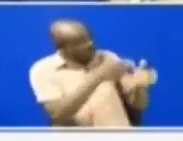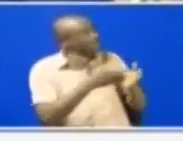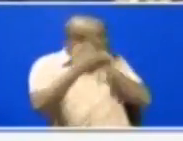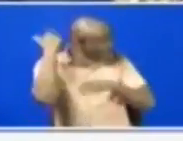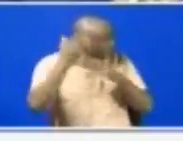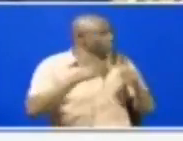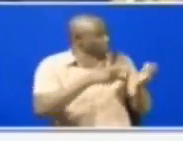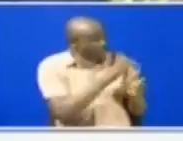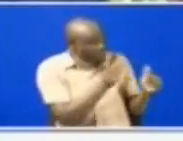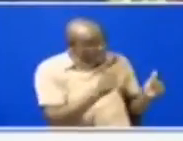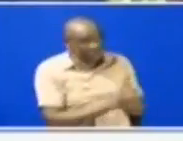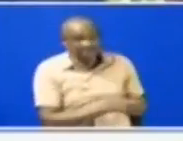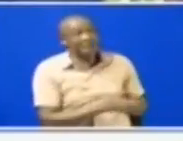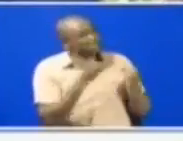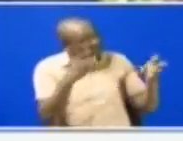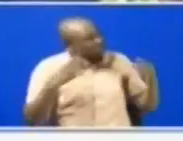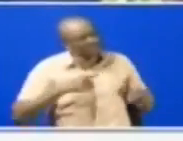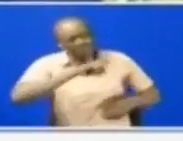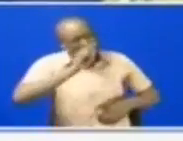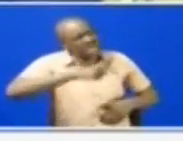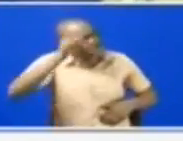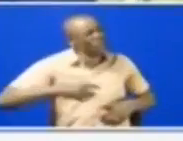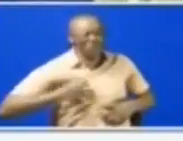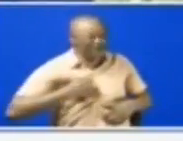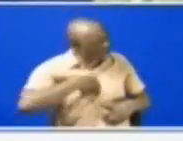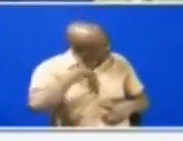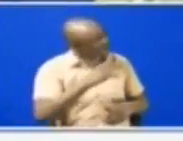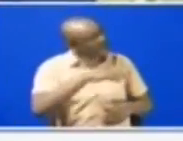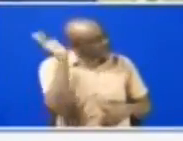kwa sasa kidogo tunaona watu ni millionaires ambao wanacheza